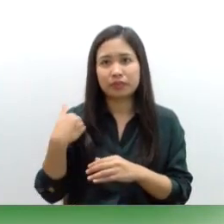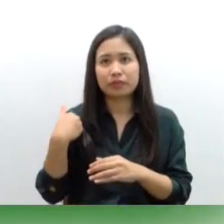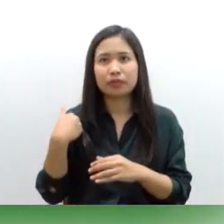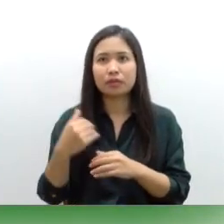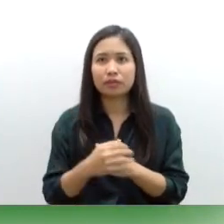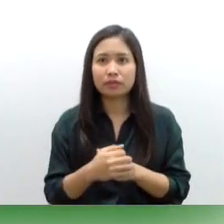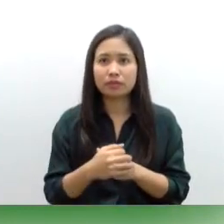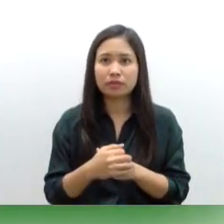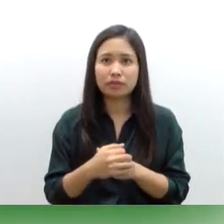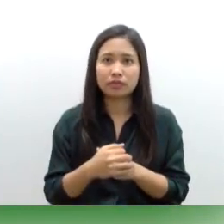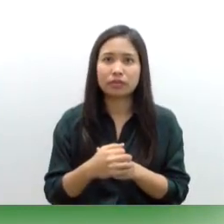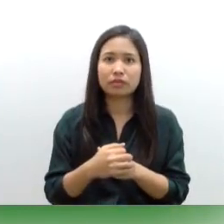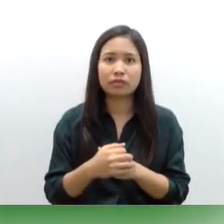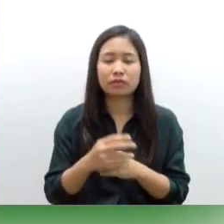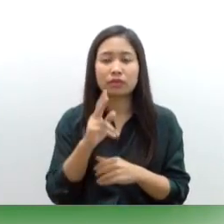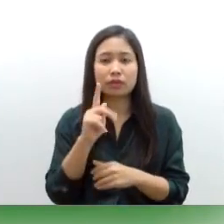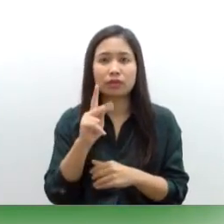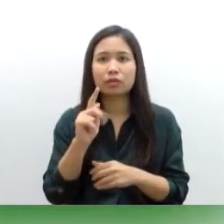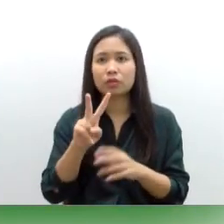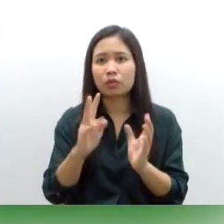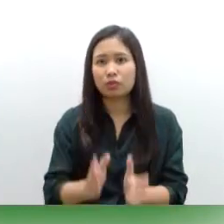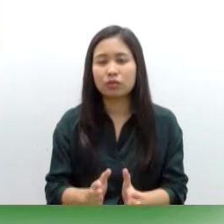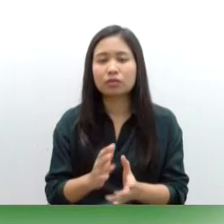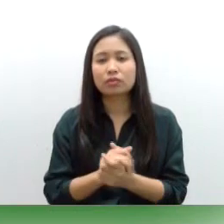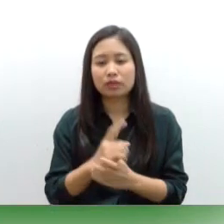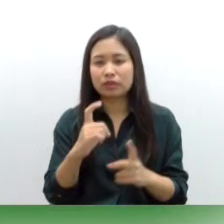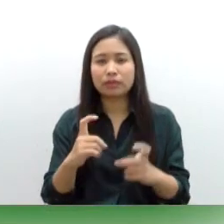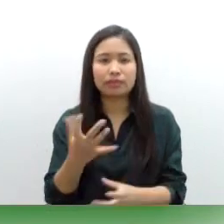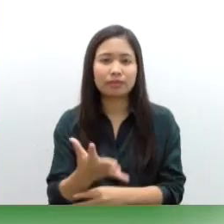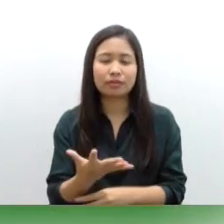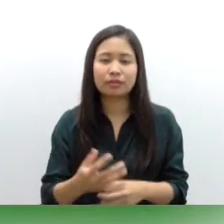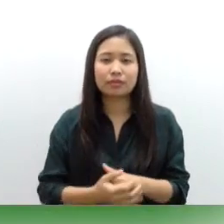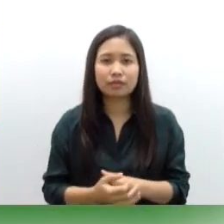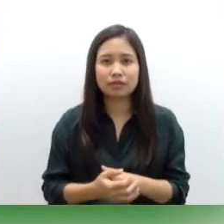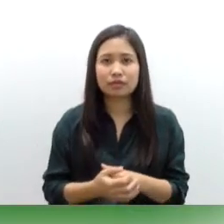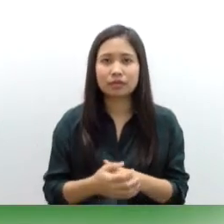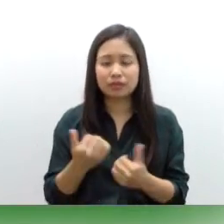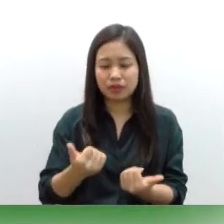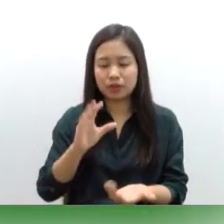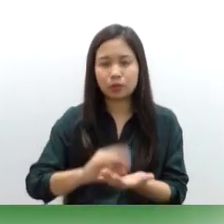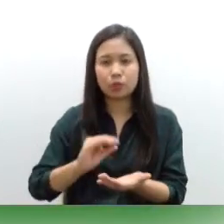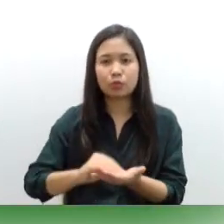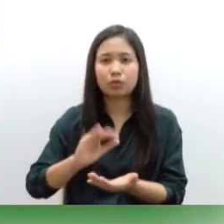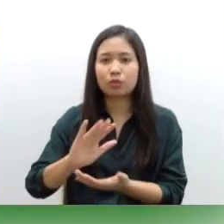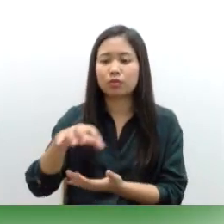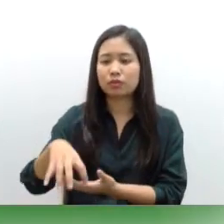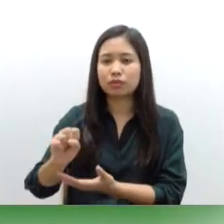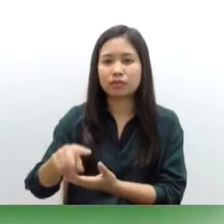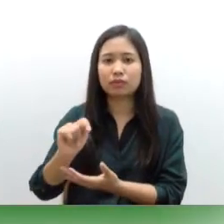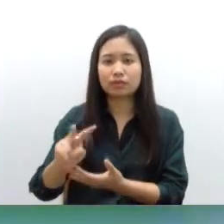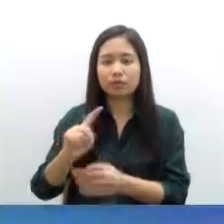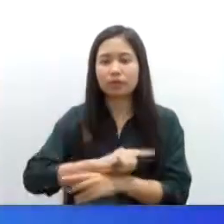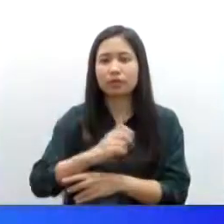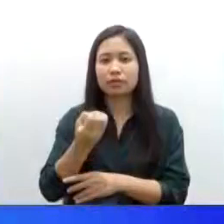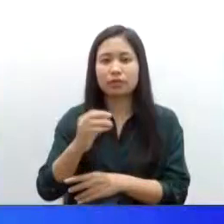การเรานักเรียนนะครับไม่มีการกักตัวไม่มีการเสียชีวิตณเวลานี้นะครับอันข้อมูลอีกตัวนึงที่จะนำเสนอถัดไปก็